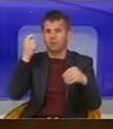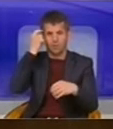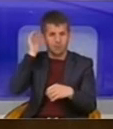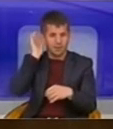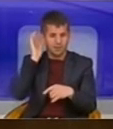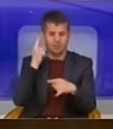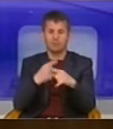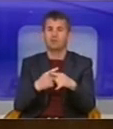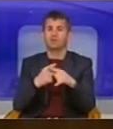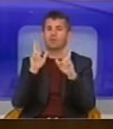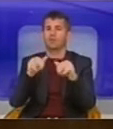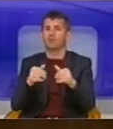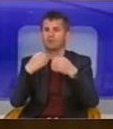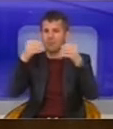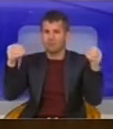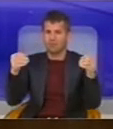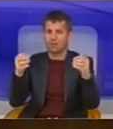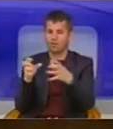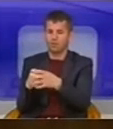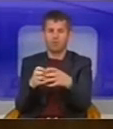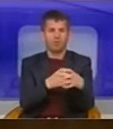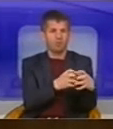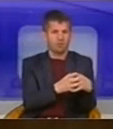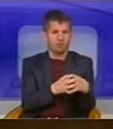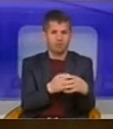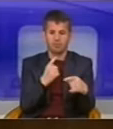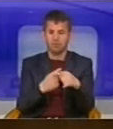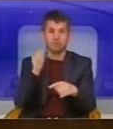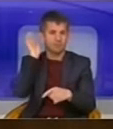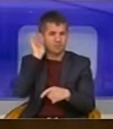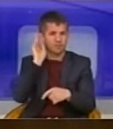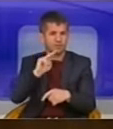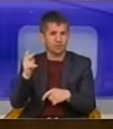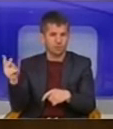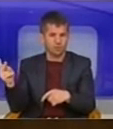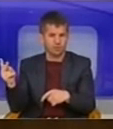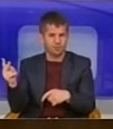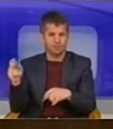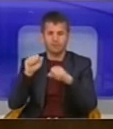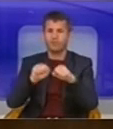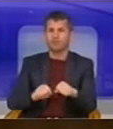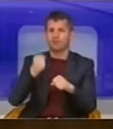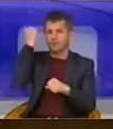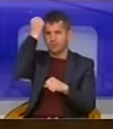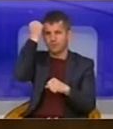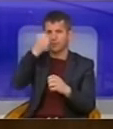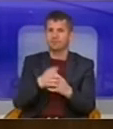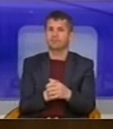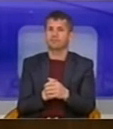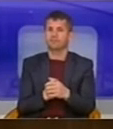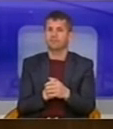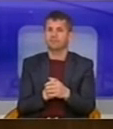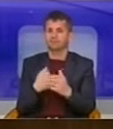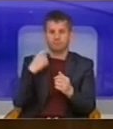të cilat janë prezentuar edhe nga dikasterët e ndryshëm, nga ministrat e ndryshëm të qeverisë së Kosovës. Unë e di